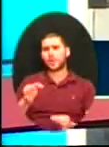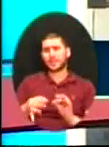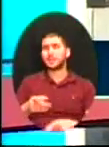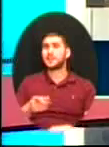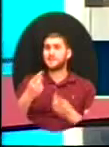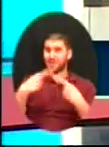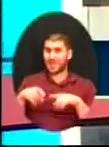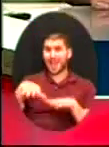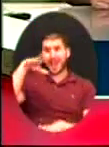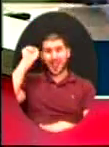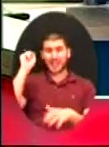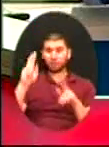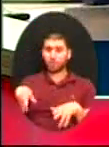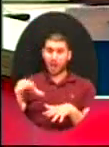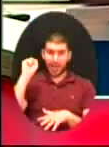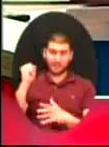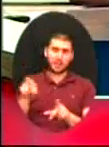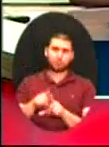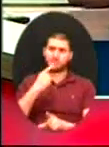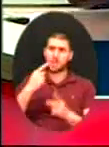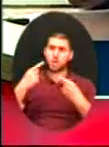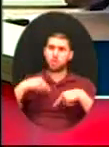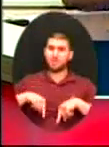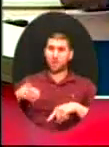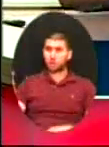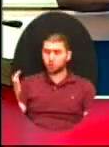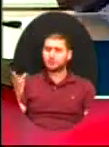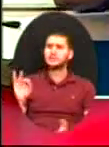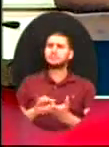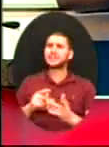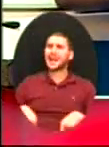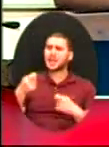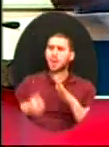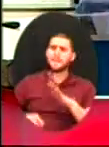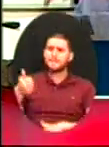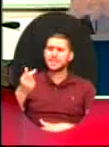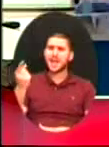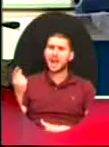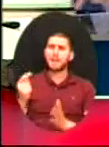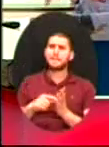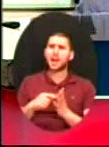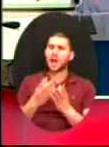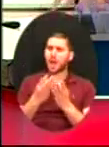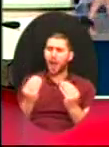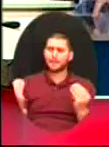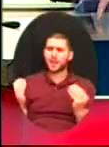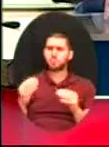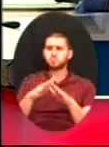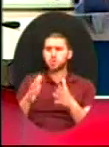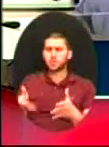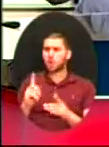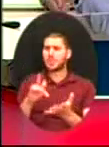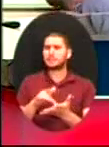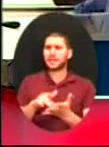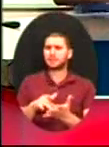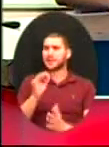הוועדה, הלקח המרכזי שאפשר להפיק, כמו שאמר יושב ראש הוועדה, זה שמשרד החינוך מנער את חוצנו משורה של מוסדות שלא